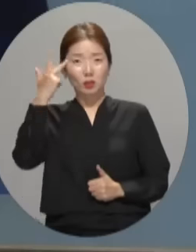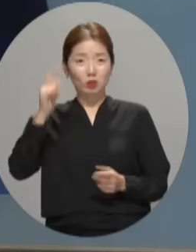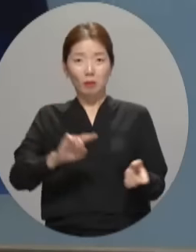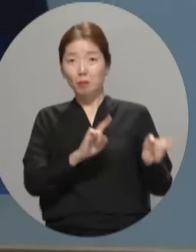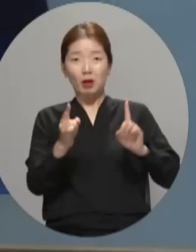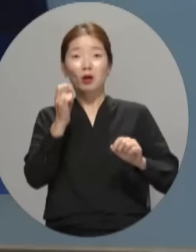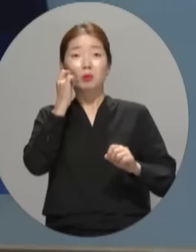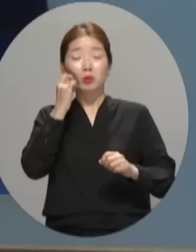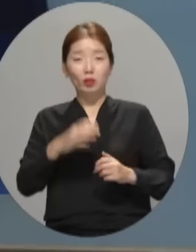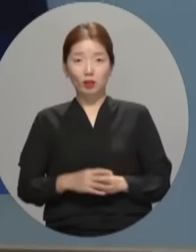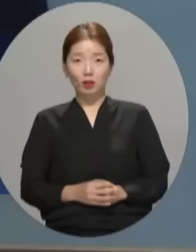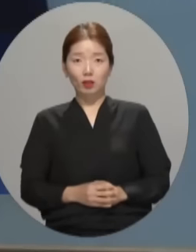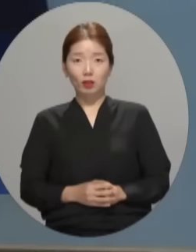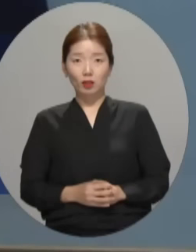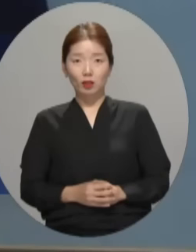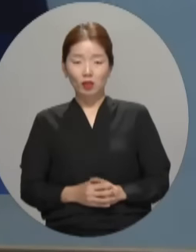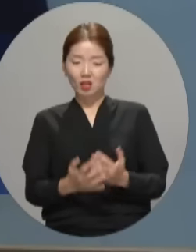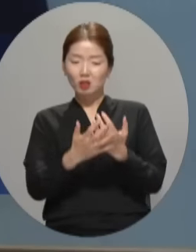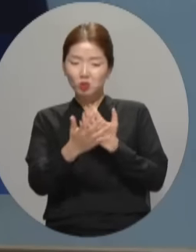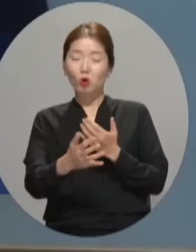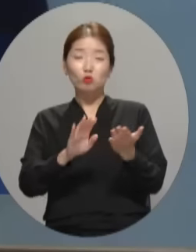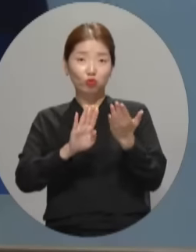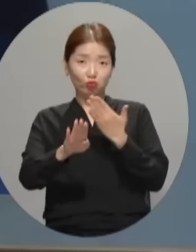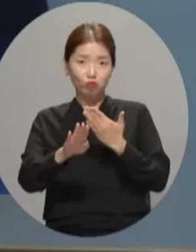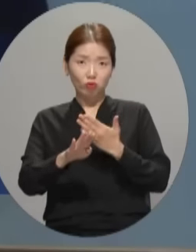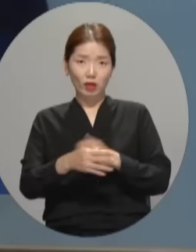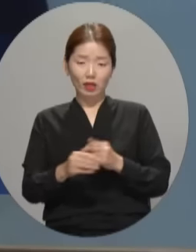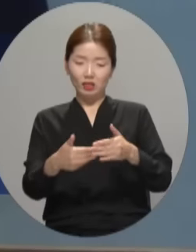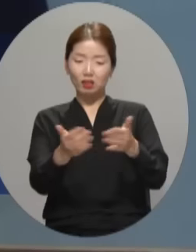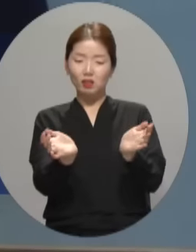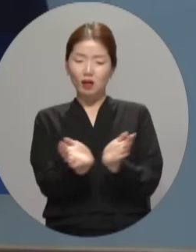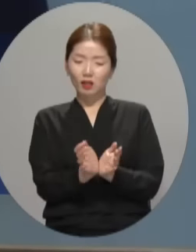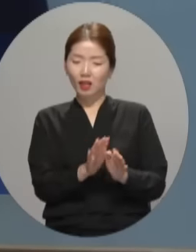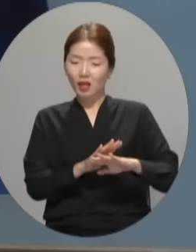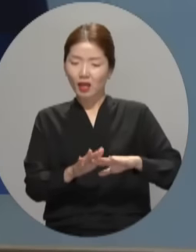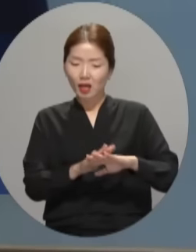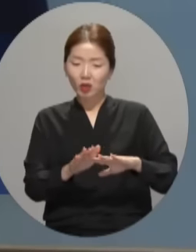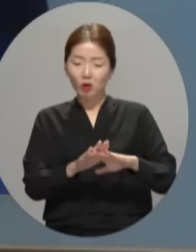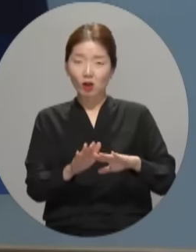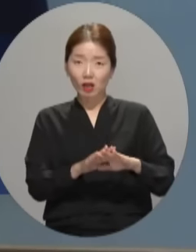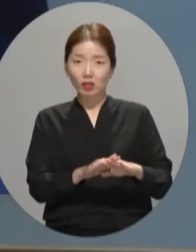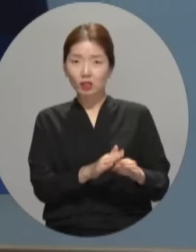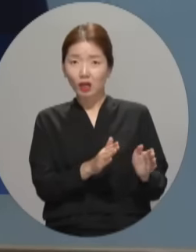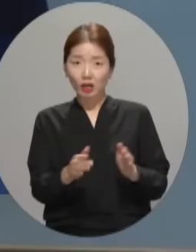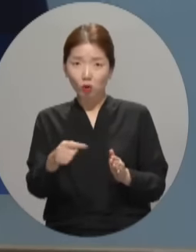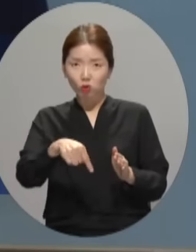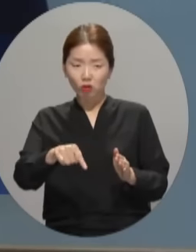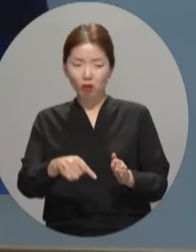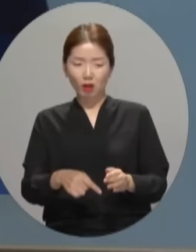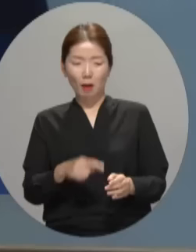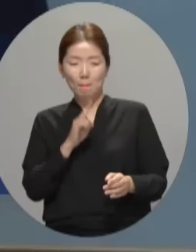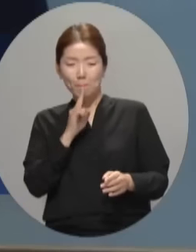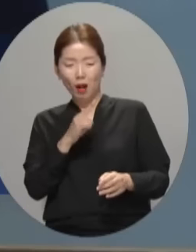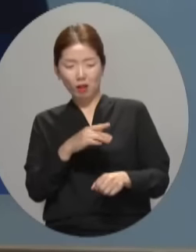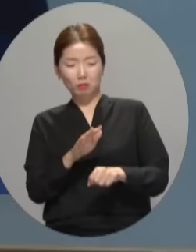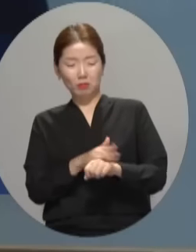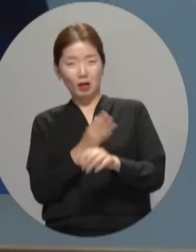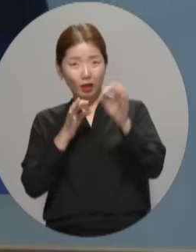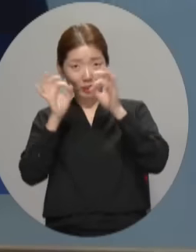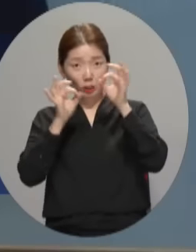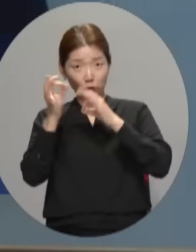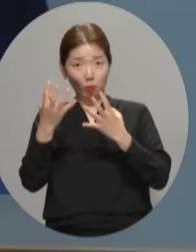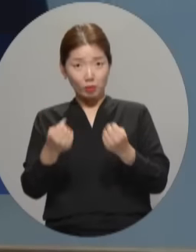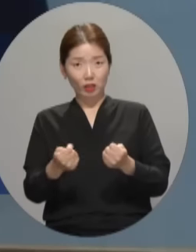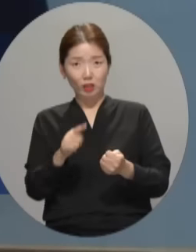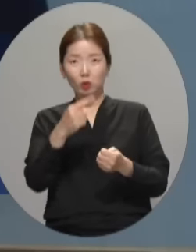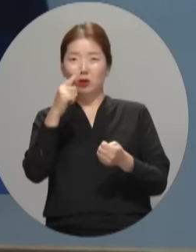차리고 총선 직후에 자기 당을 수습하려는 전당대회에서 이딴 헛소리 나는 겁니다.